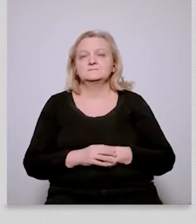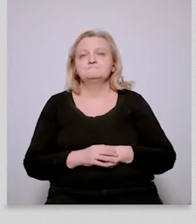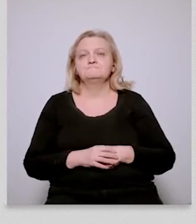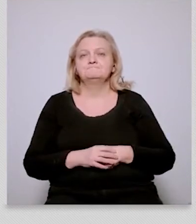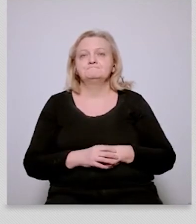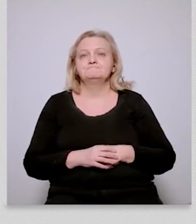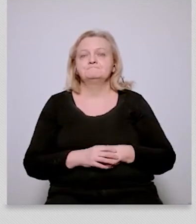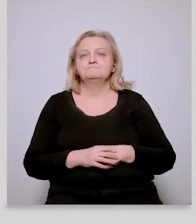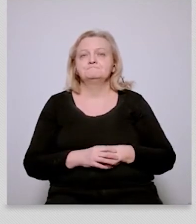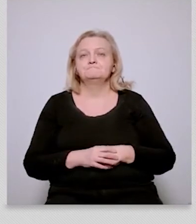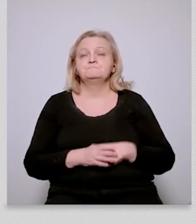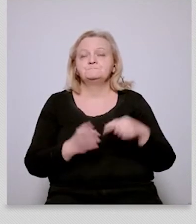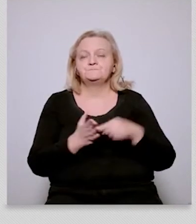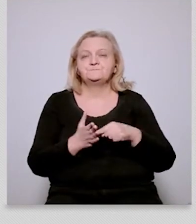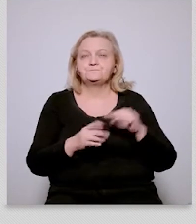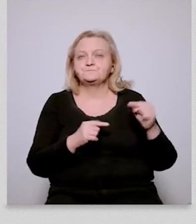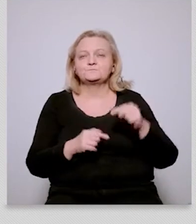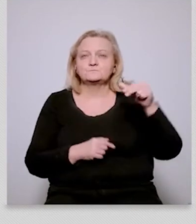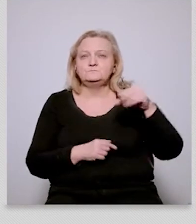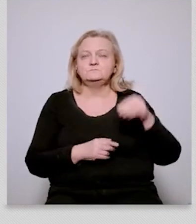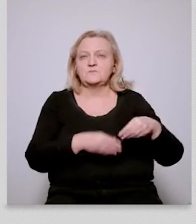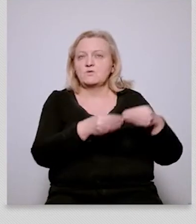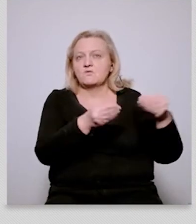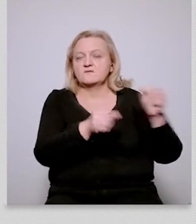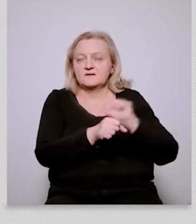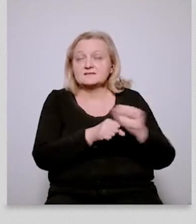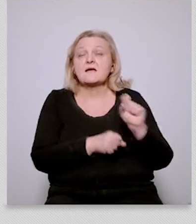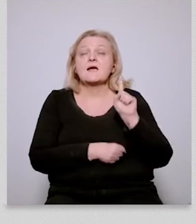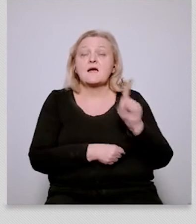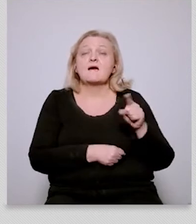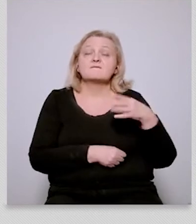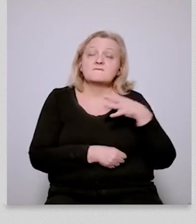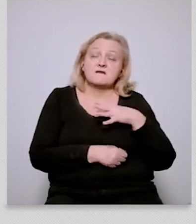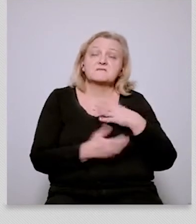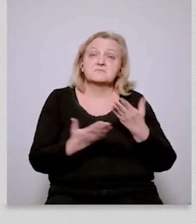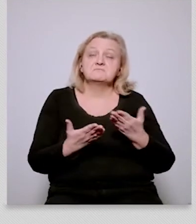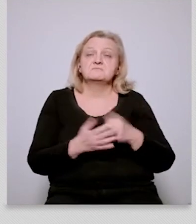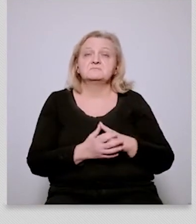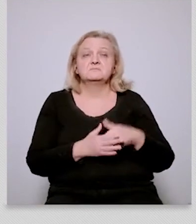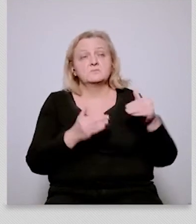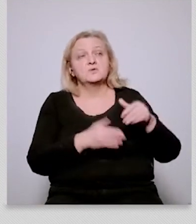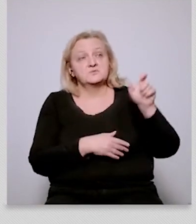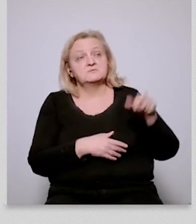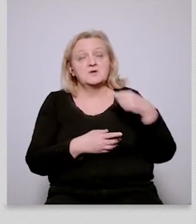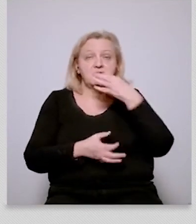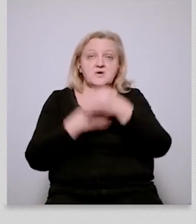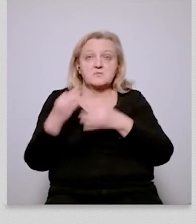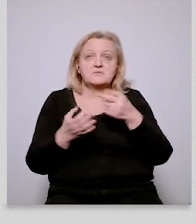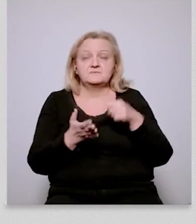i ta debata w Unii Europejskiej się rozwija i wydaje mi się że warto byłoby żebyś powiedziała o tym